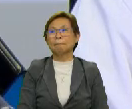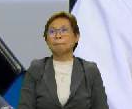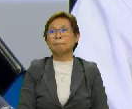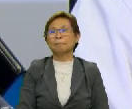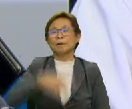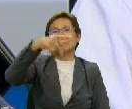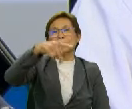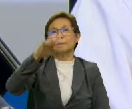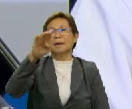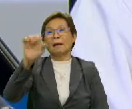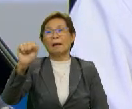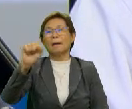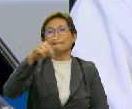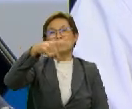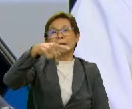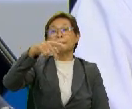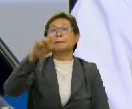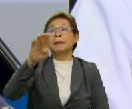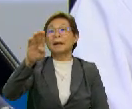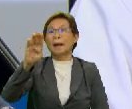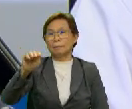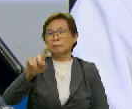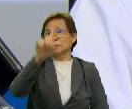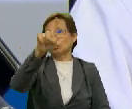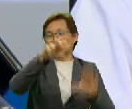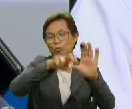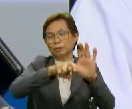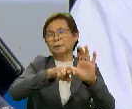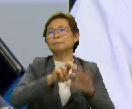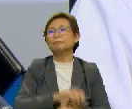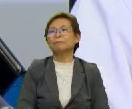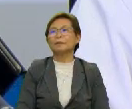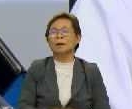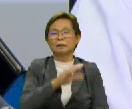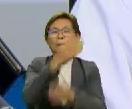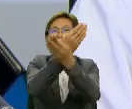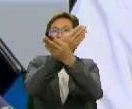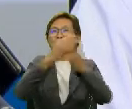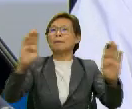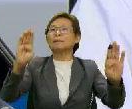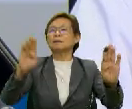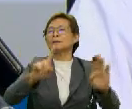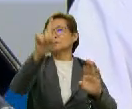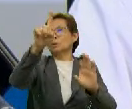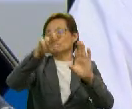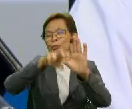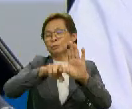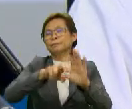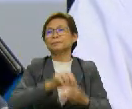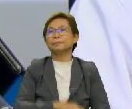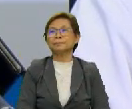Parti Bangsa Malaysia PBM 1 kerusi dan Bebas 1